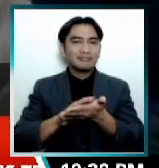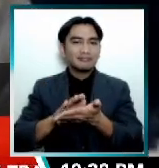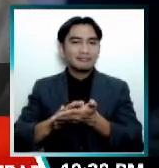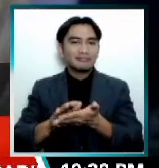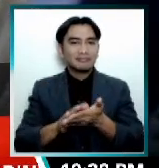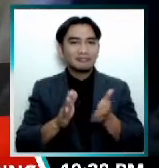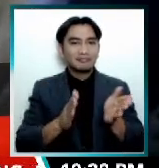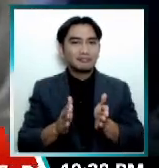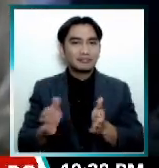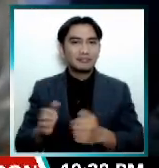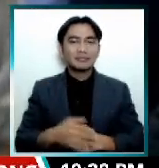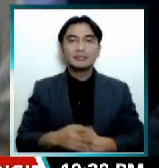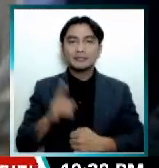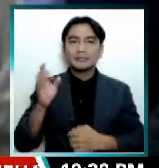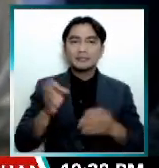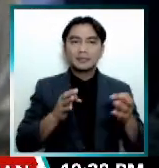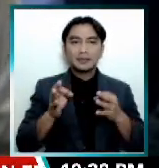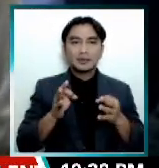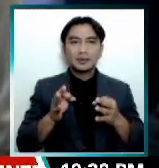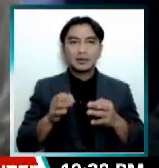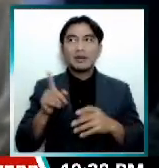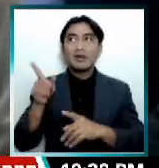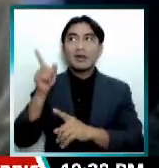to her.